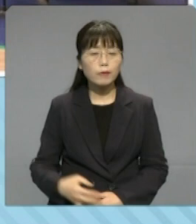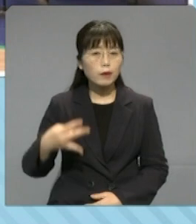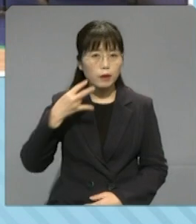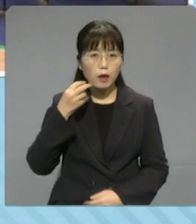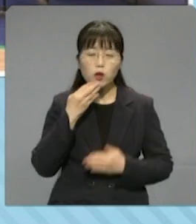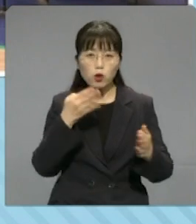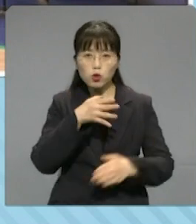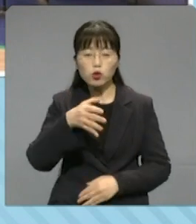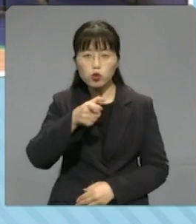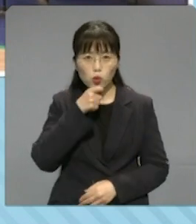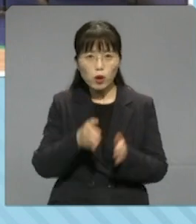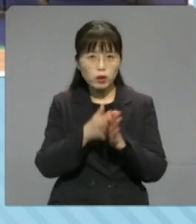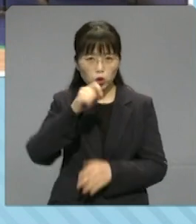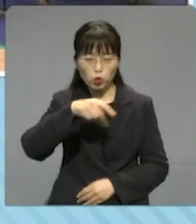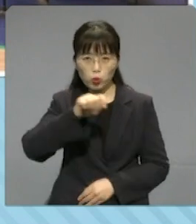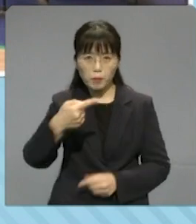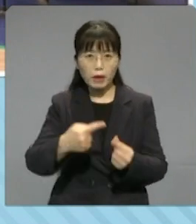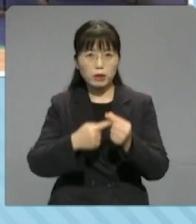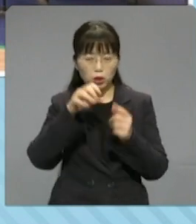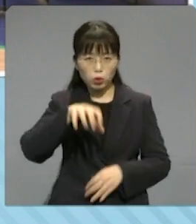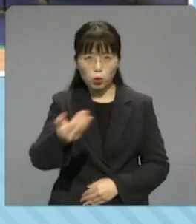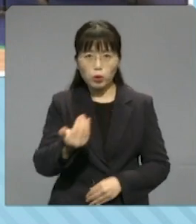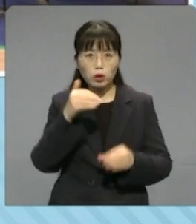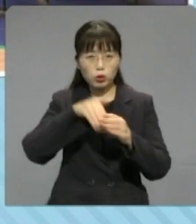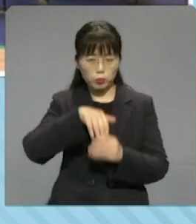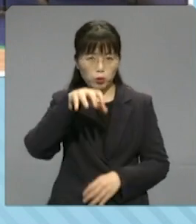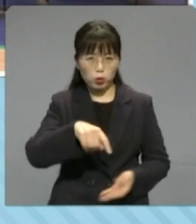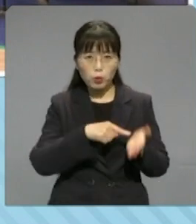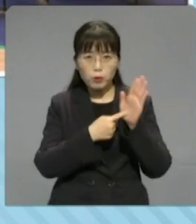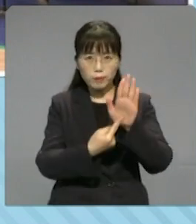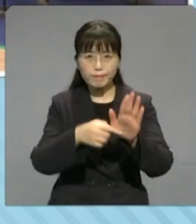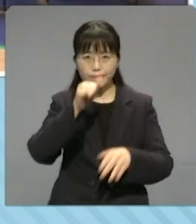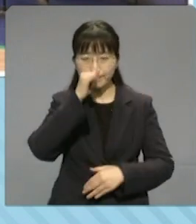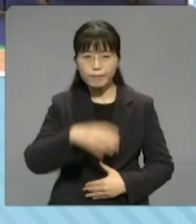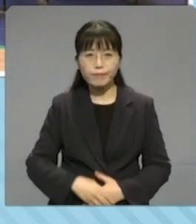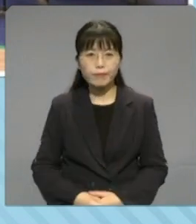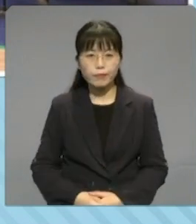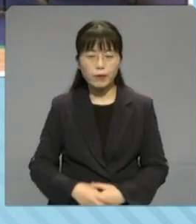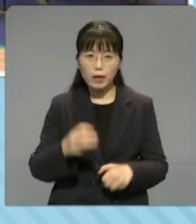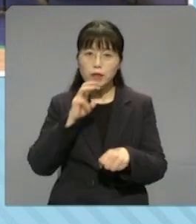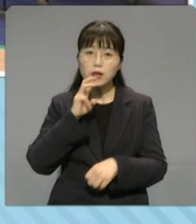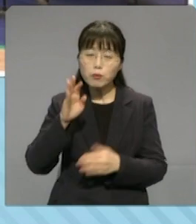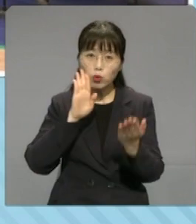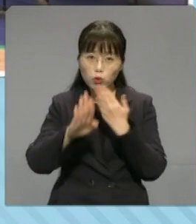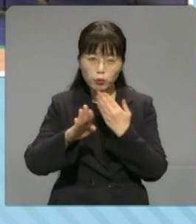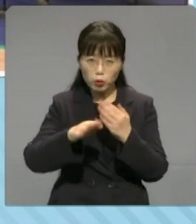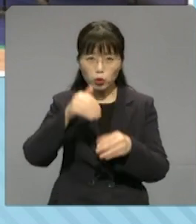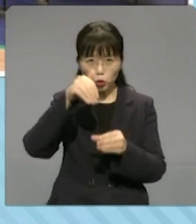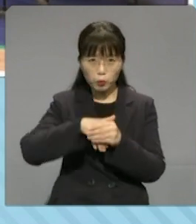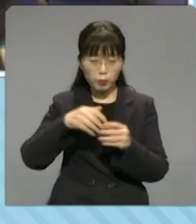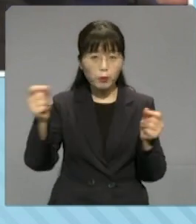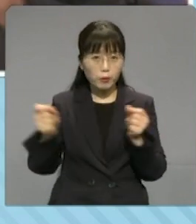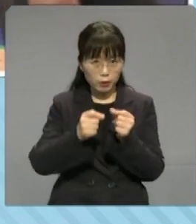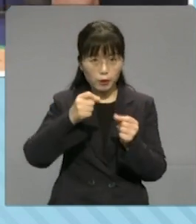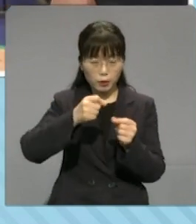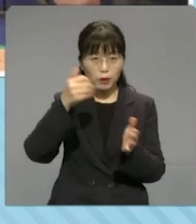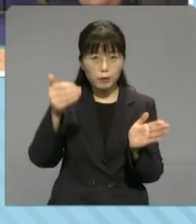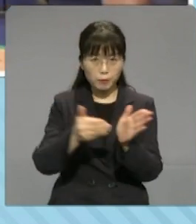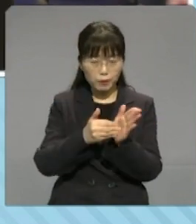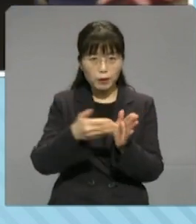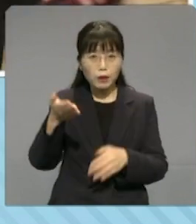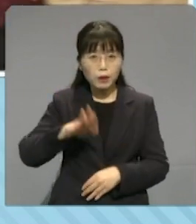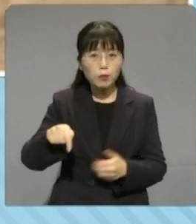네, 경기도 수원시 우만일동 사전투표소에 나와 있습니다. 네, 이제 한 30분 뒤면 투표가 이제 끝날 것 같은데요. 분위기